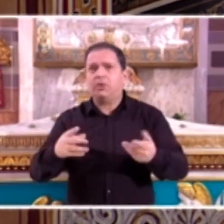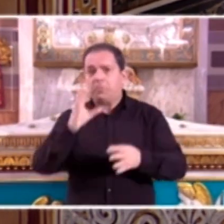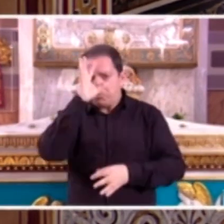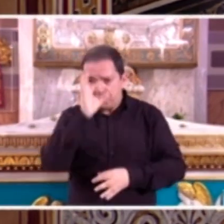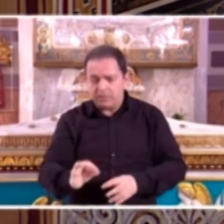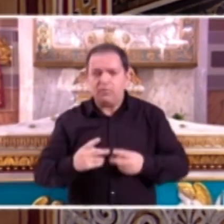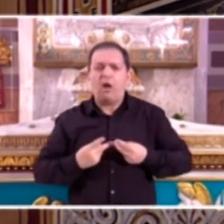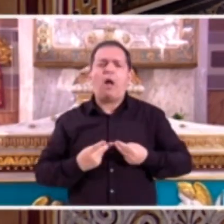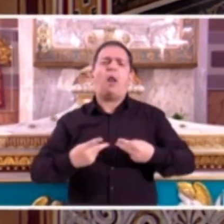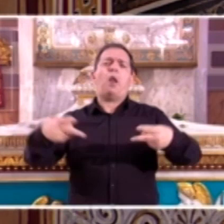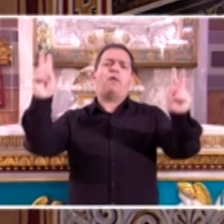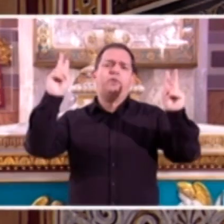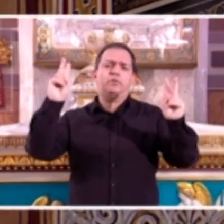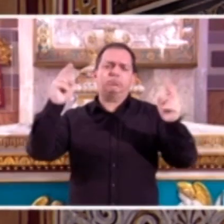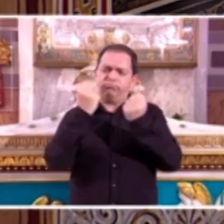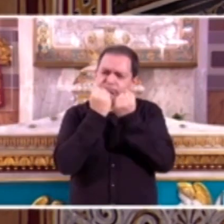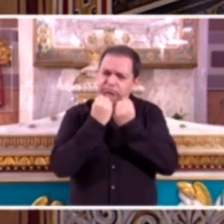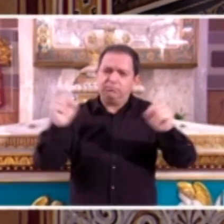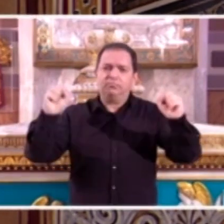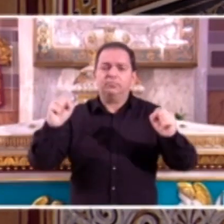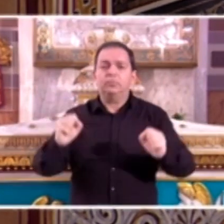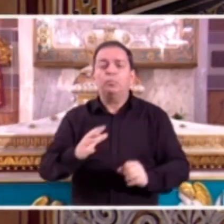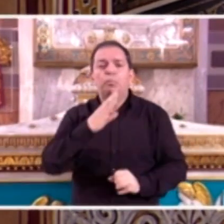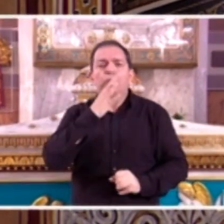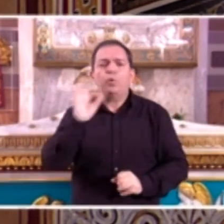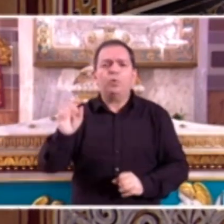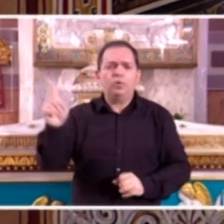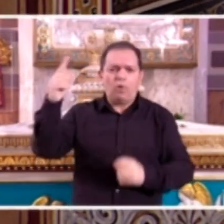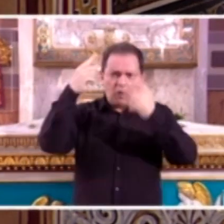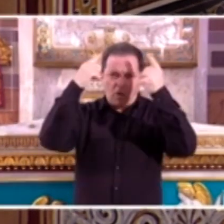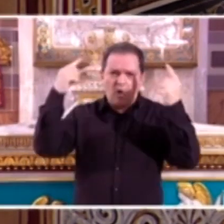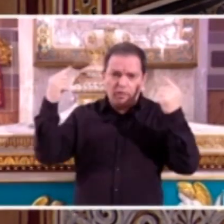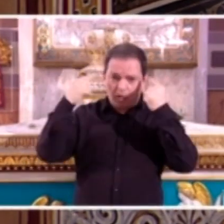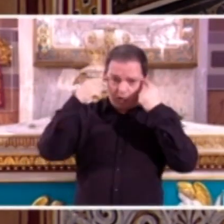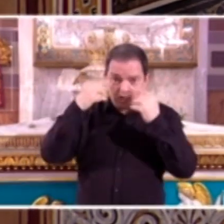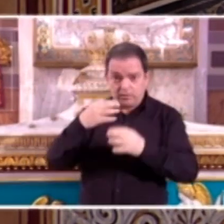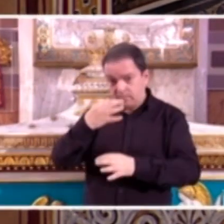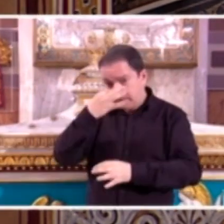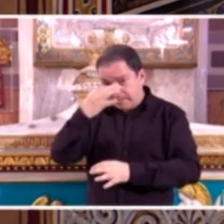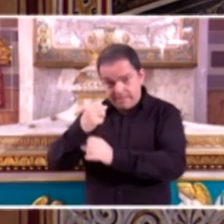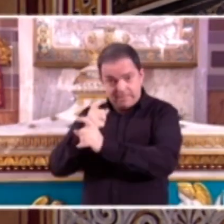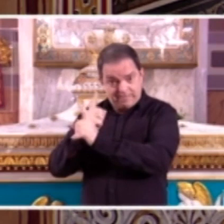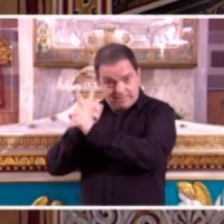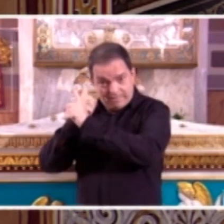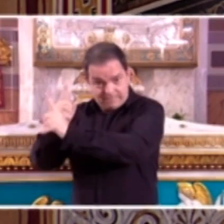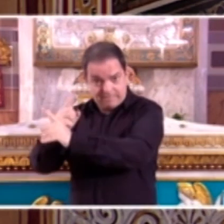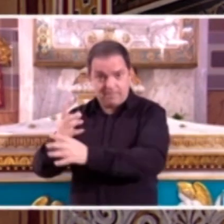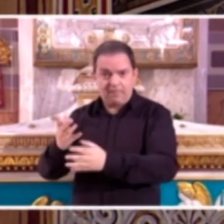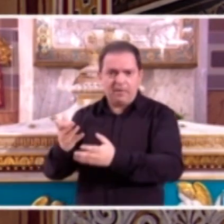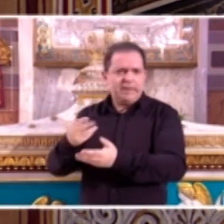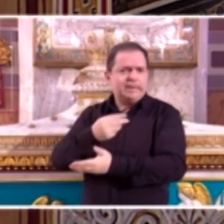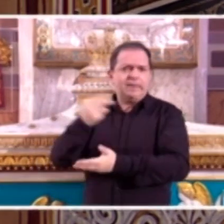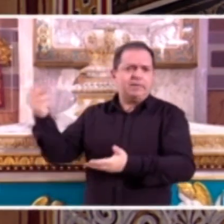ελευθερία, γιατί εν τέλει εξαρτώμαι από τον Θεό, σημαίνει ότι